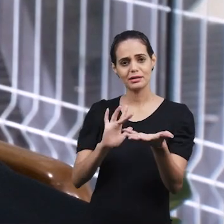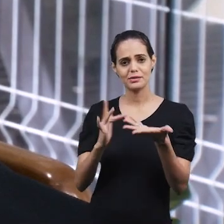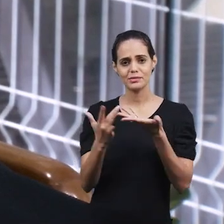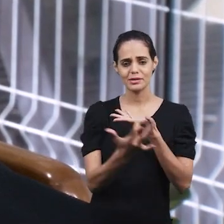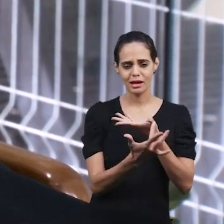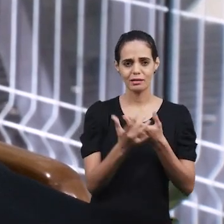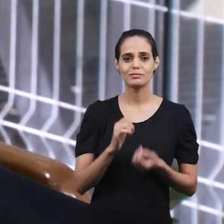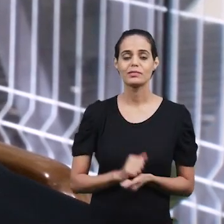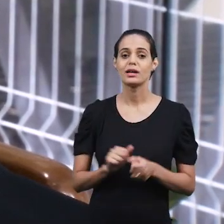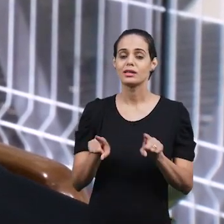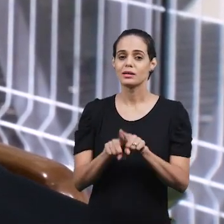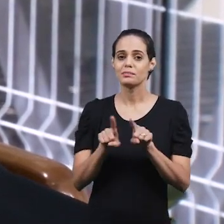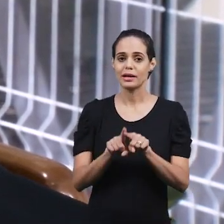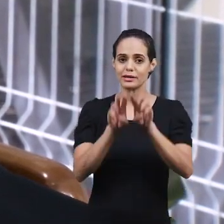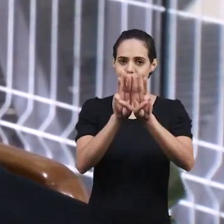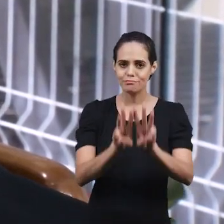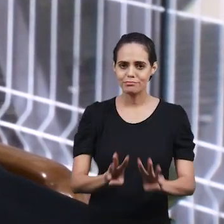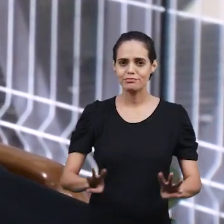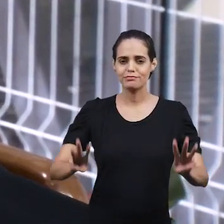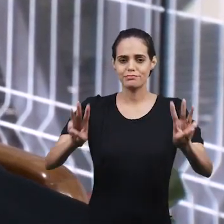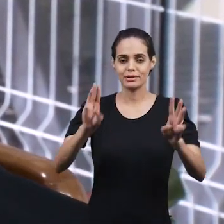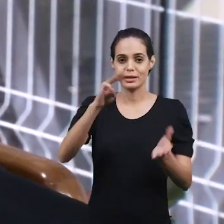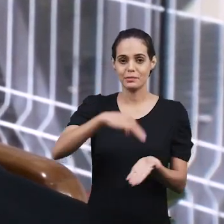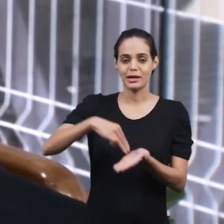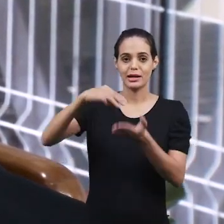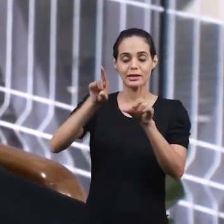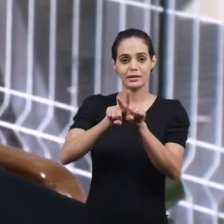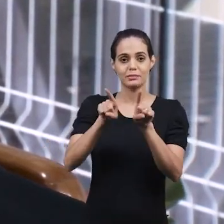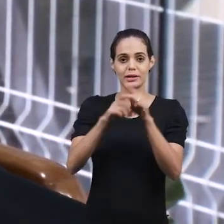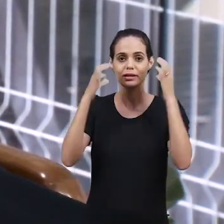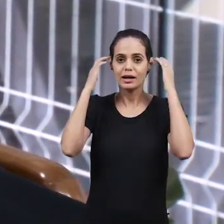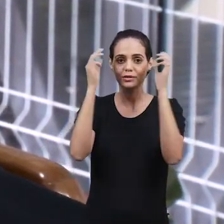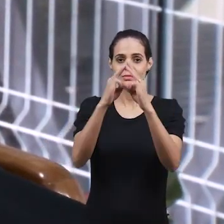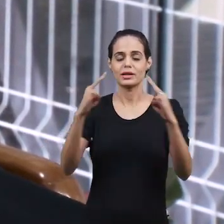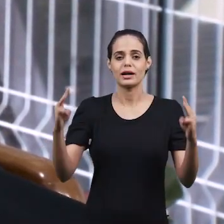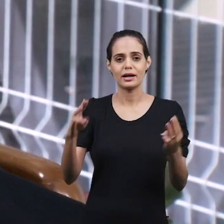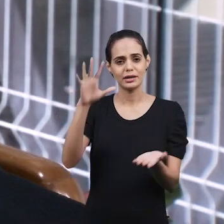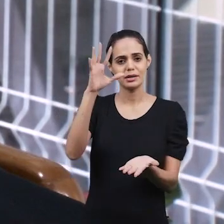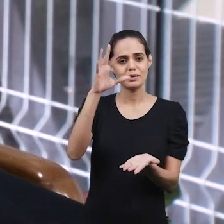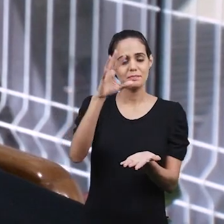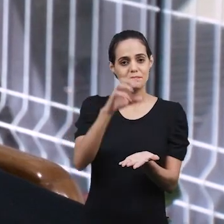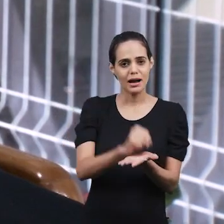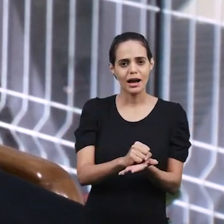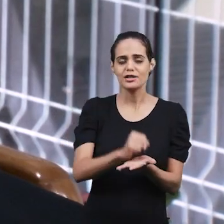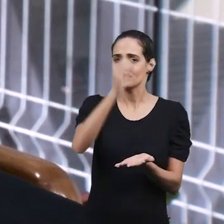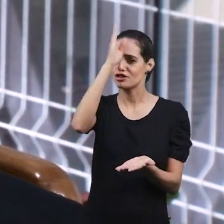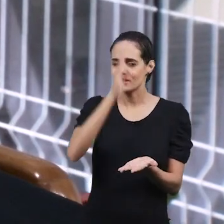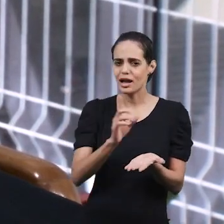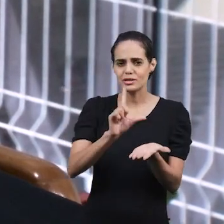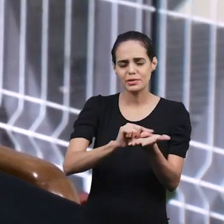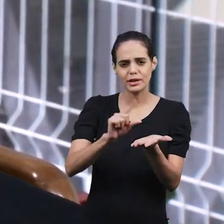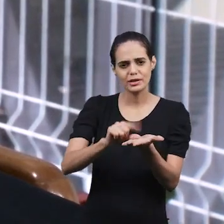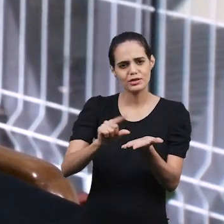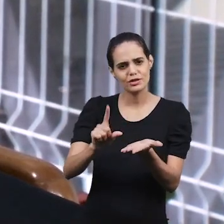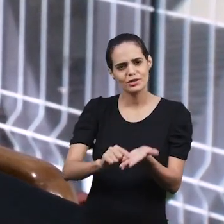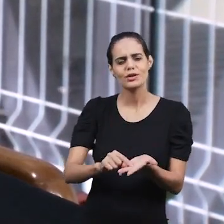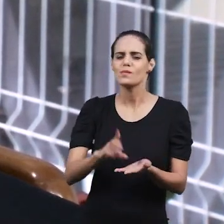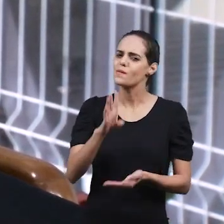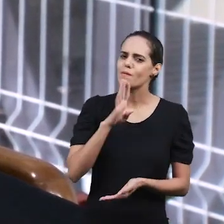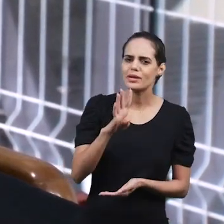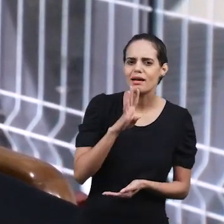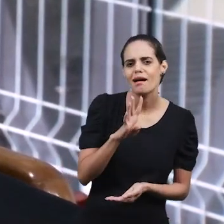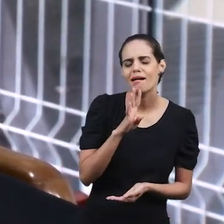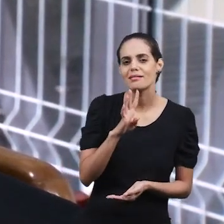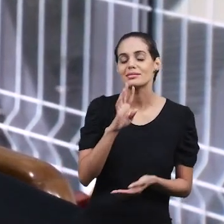réseaux sociaux, accédez au site de l'Église chrétienne Maranatha ou de la radio Manaïm, téléchargez les applications gratuites, naviguez et